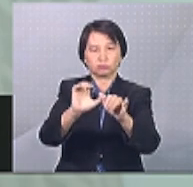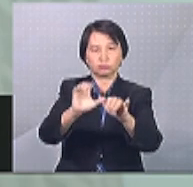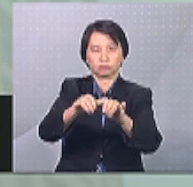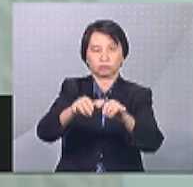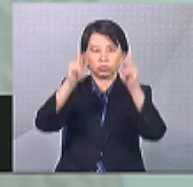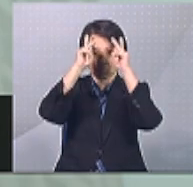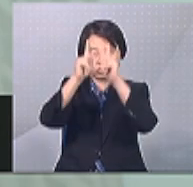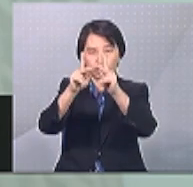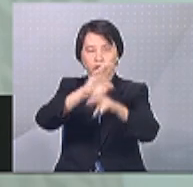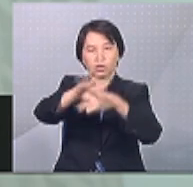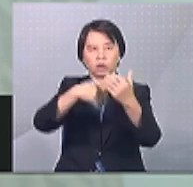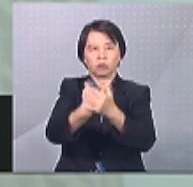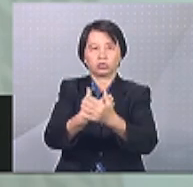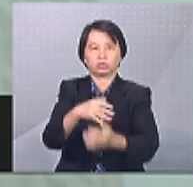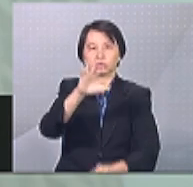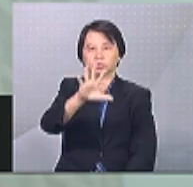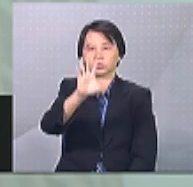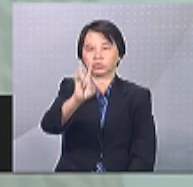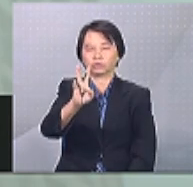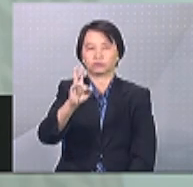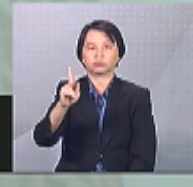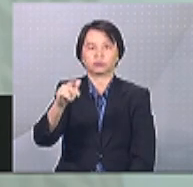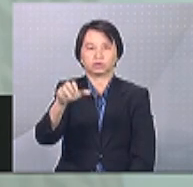Kuantan, menjadikan dia 57 kes.